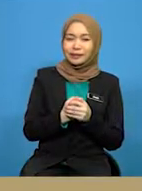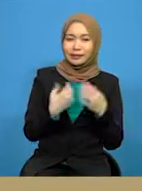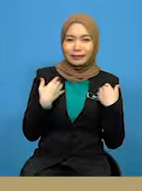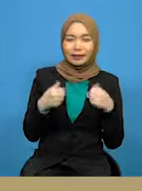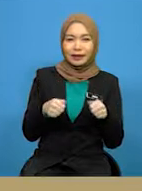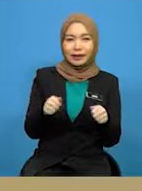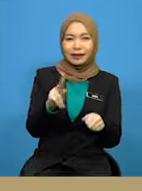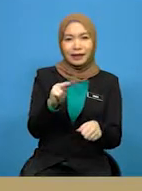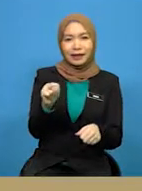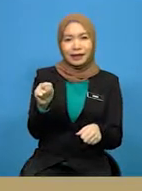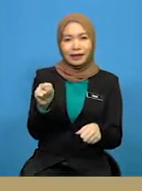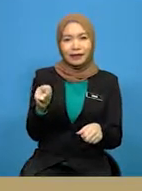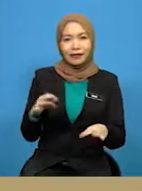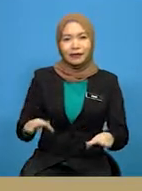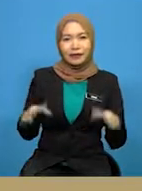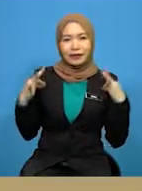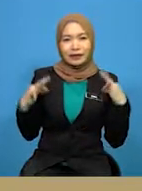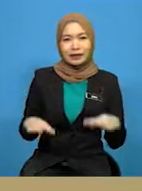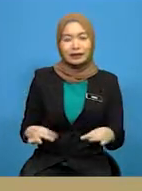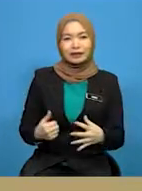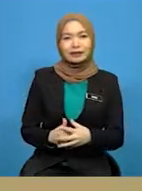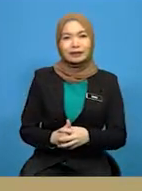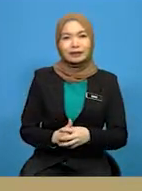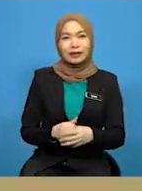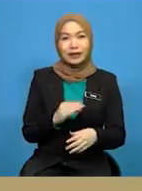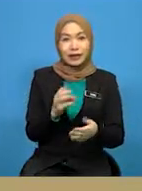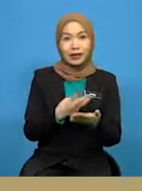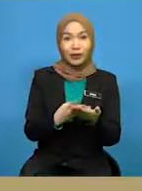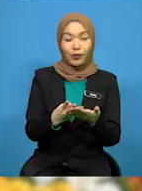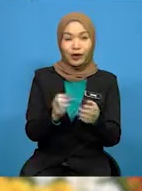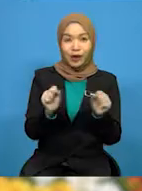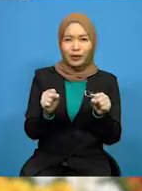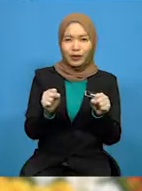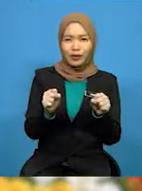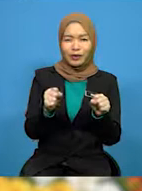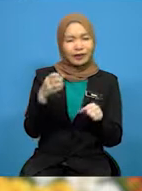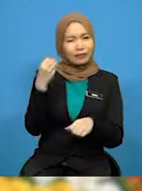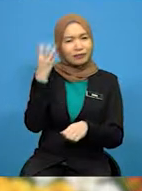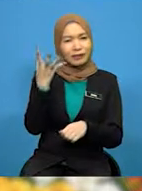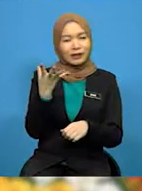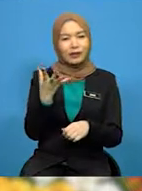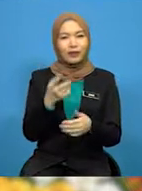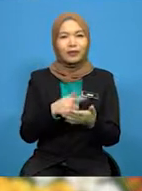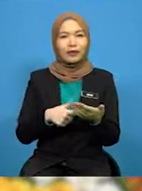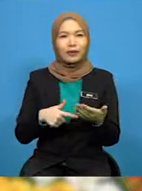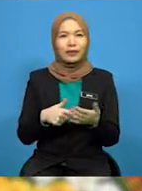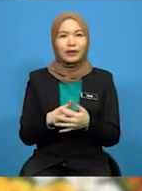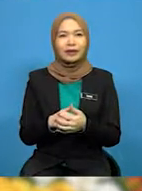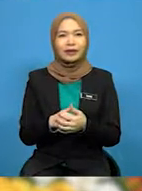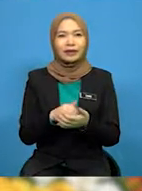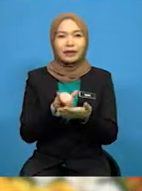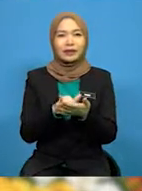aliran fizikal dan aliran wang. Boleh Cikgu Rafidah terangkan kedua-dua aliran ini? Memang betul, Cikgu